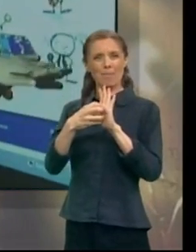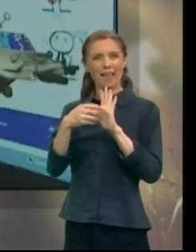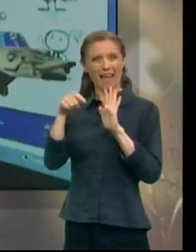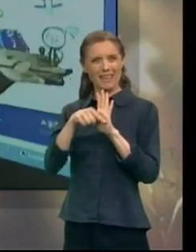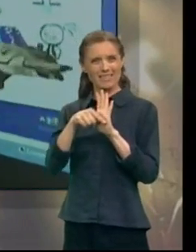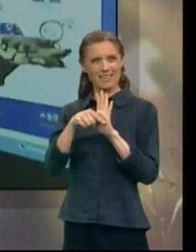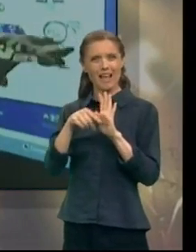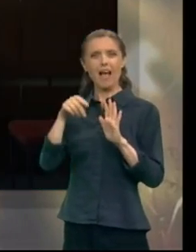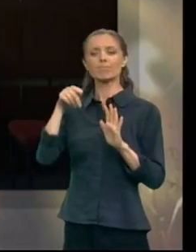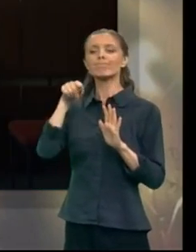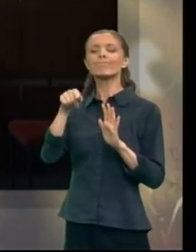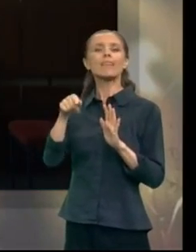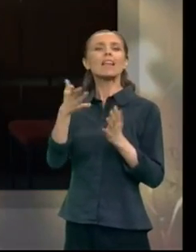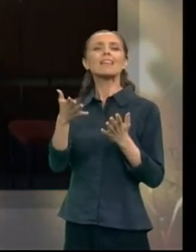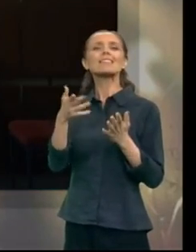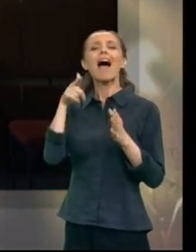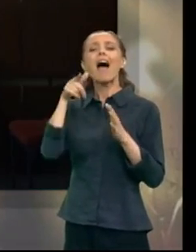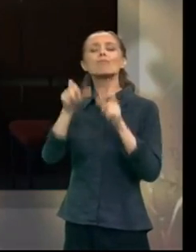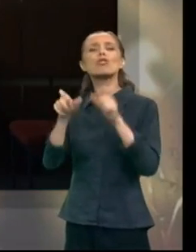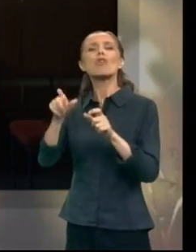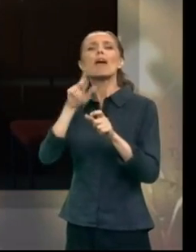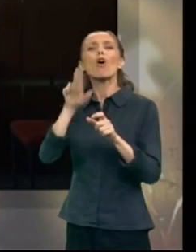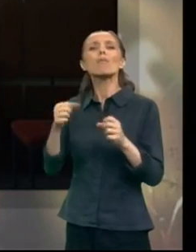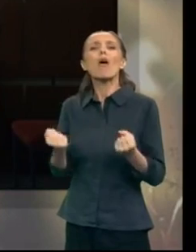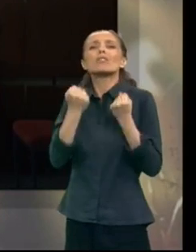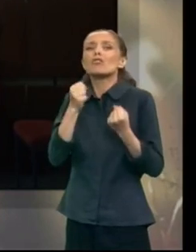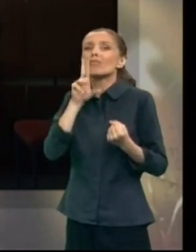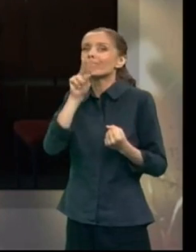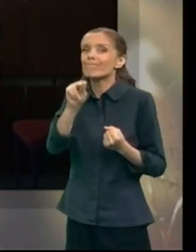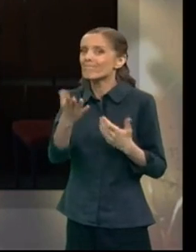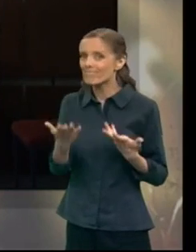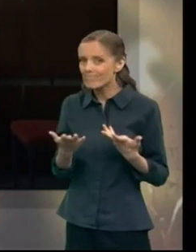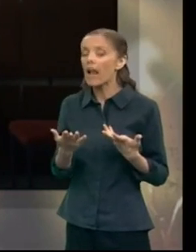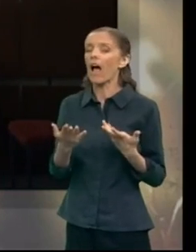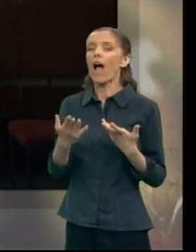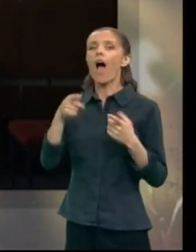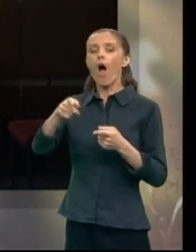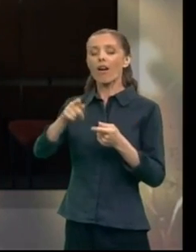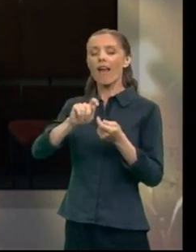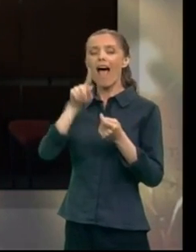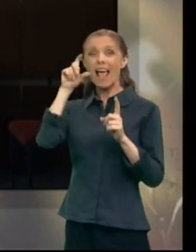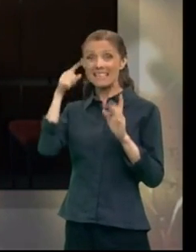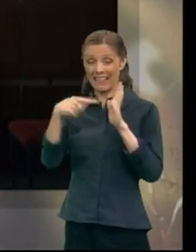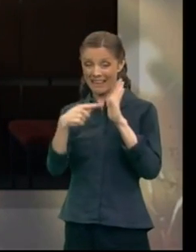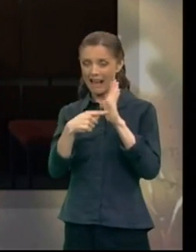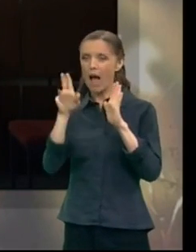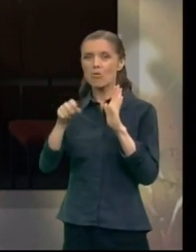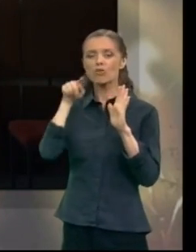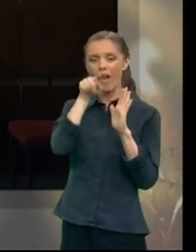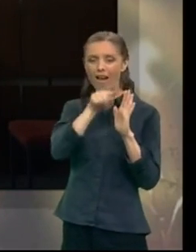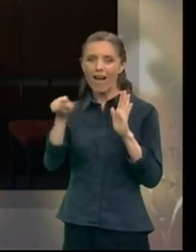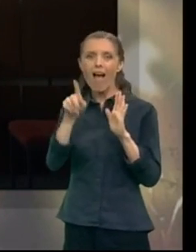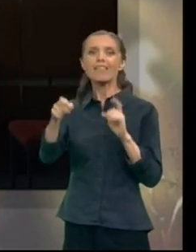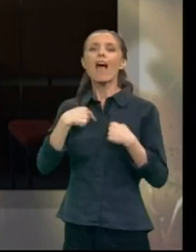uopšte za osobe sa nemogućnošću verbalnog izražavanja, dakle koje ne mogu da govore, pa koje nam putem sličica mogu reći šta oni žele,